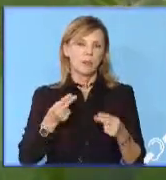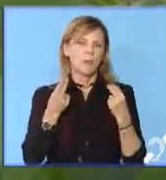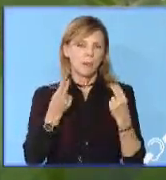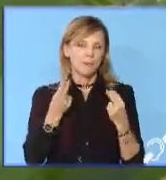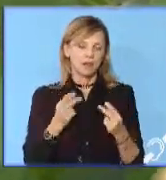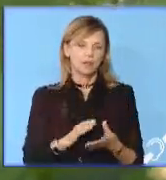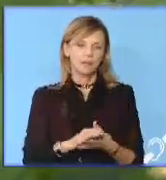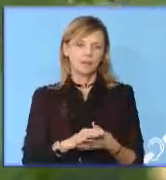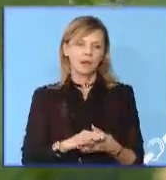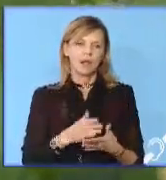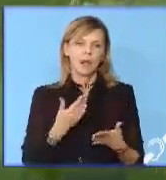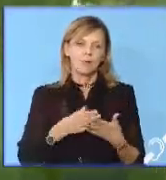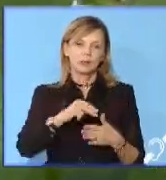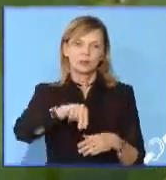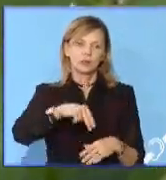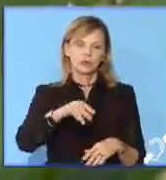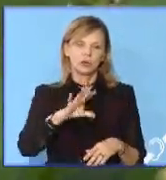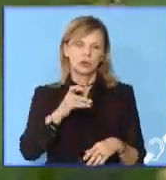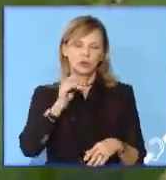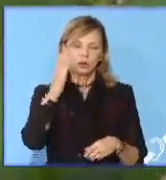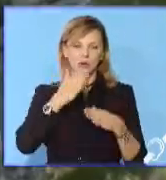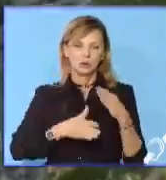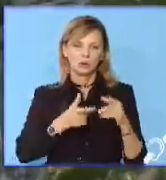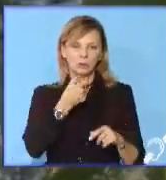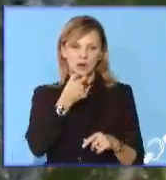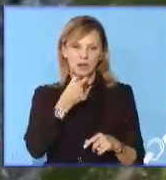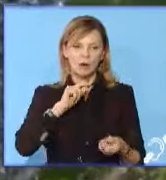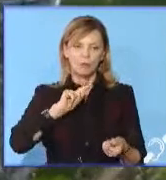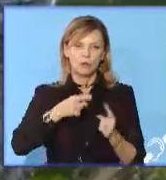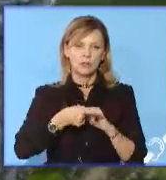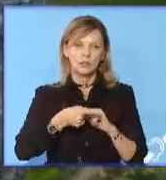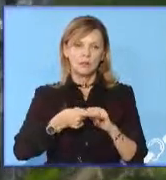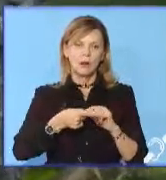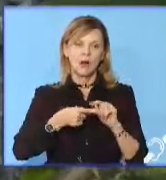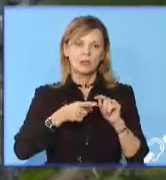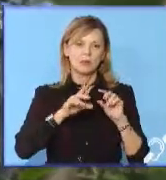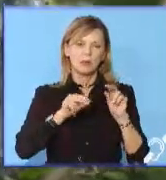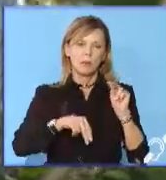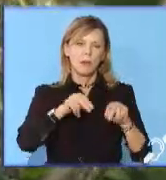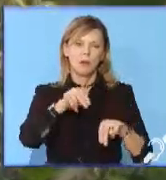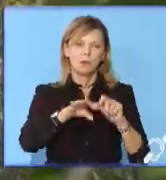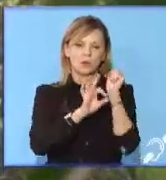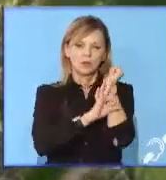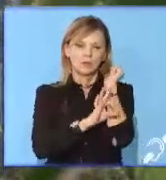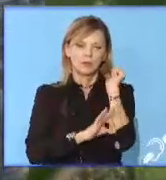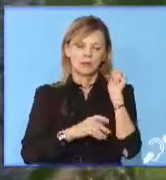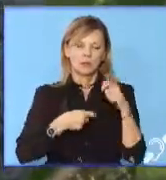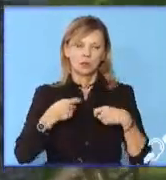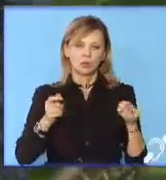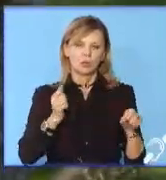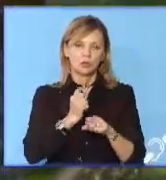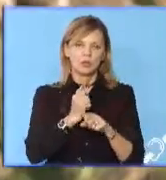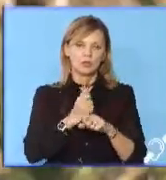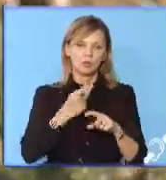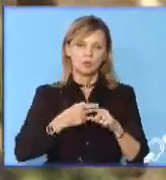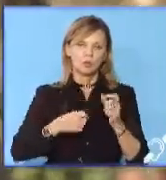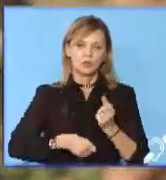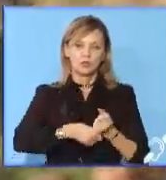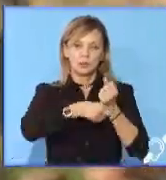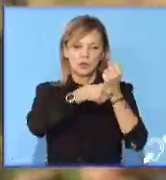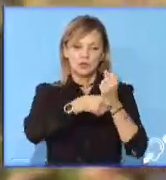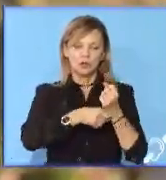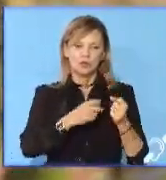trecut. La nivelul județului Olt, în ultimii ani au fost înlocuiți mii de butași de viță de vie. Totul s-a făcut cu sprijinul financiar al